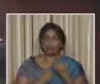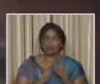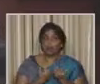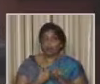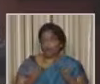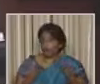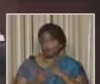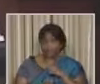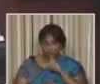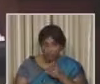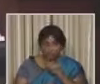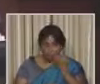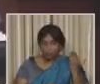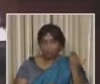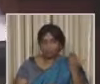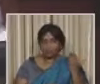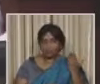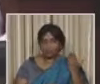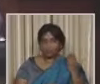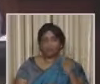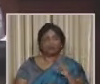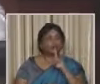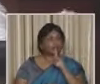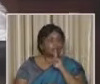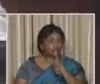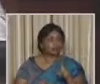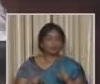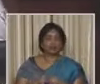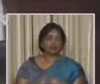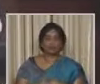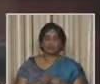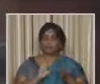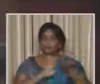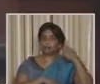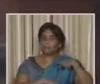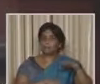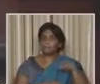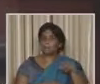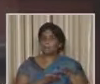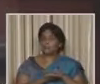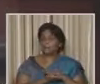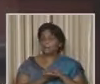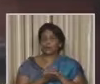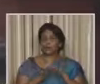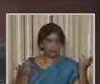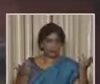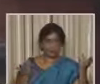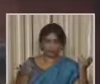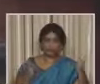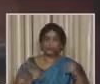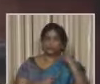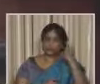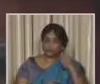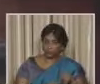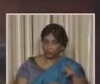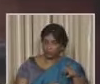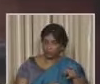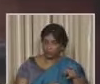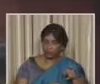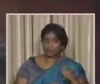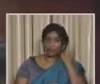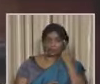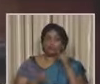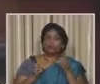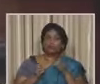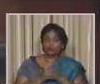அரசியல் காரணம் இருக்கவில்லை என்று? கூறும் அளவுக்கு அவர்களது இறந்த காலம் பரிசுத்தமானதாக இல்லை. எனவே உளவு பிரிவின்